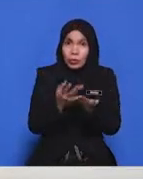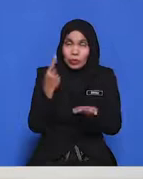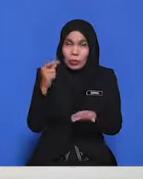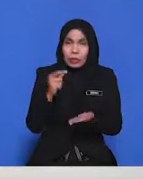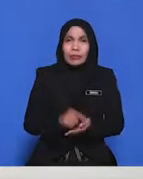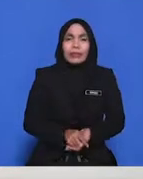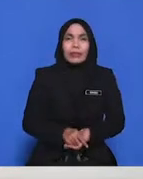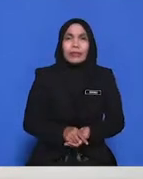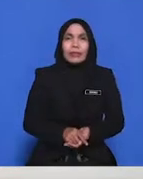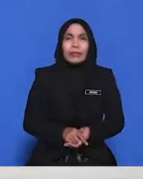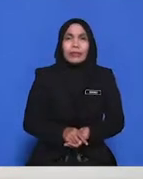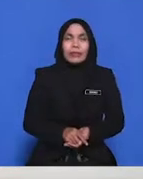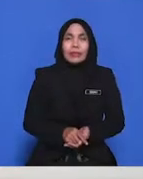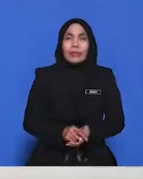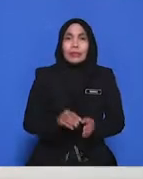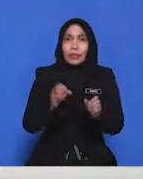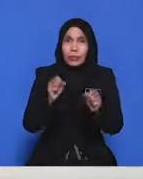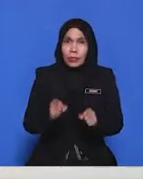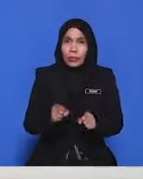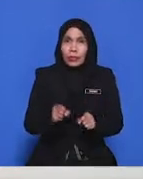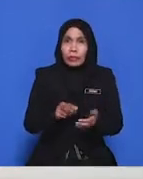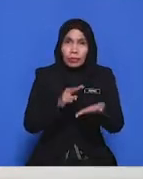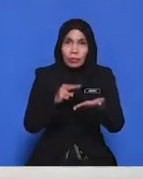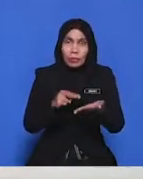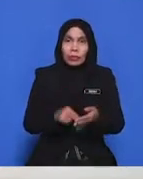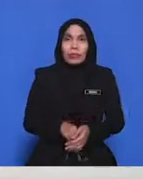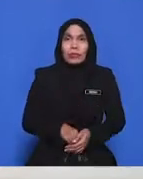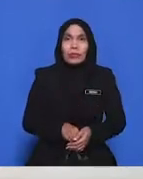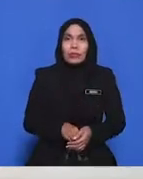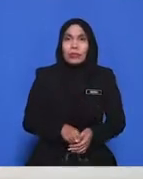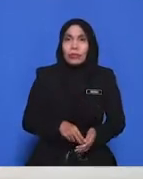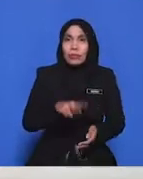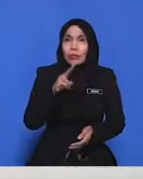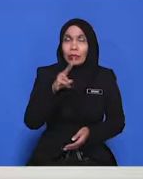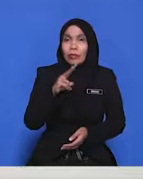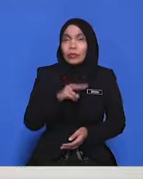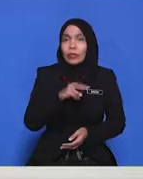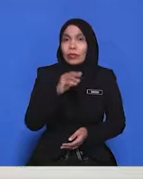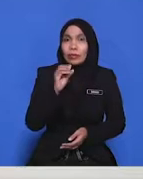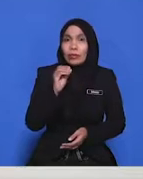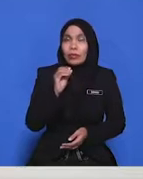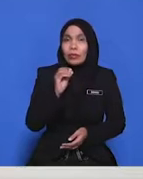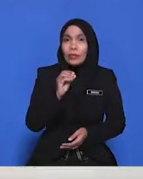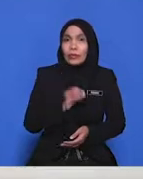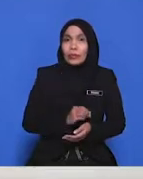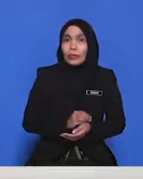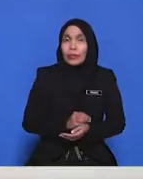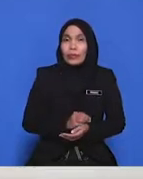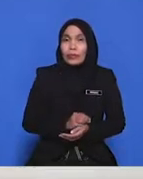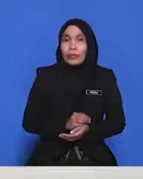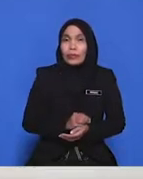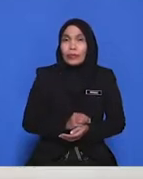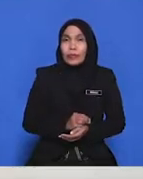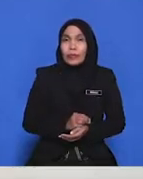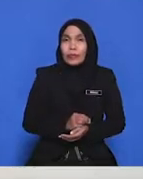5, bolehlah merujuk muka surat 237 hingga 241. Manakala bagi